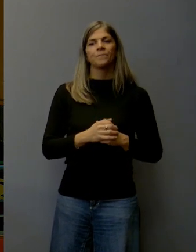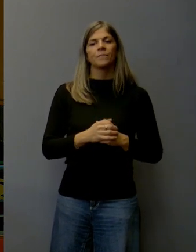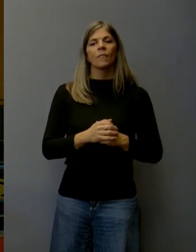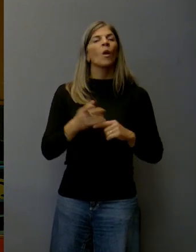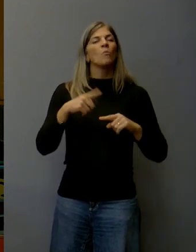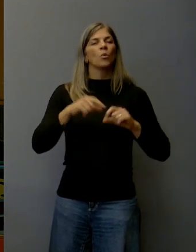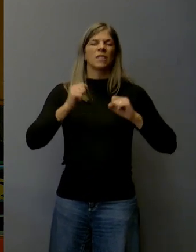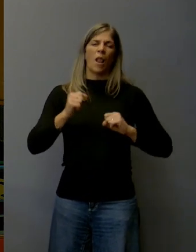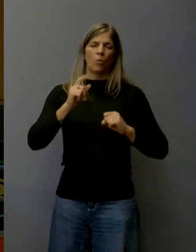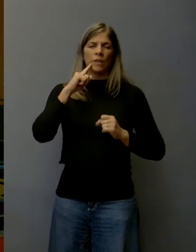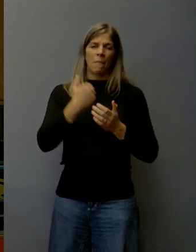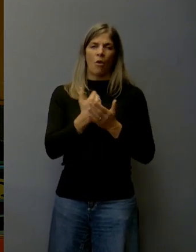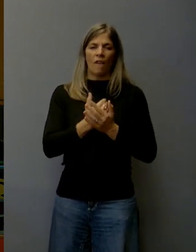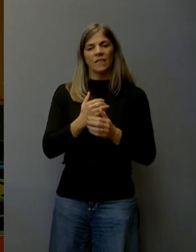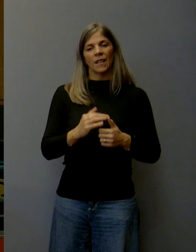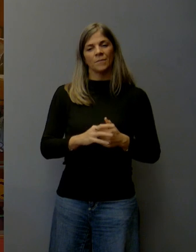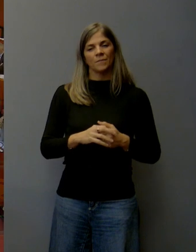consiglieri Gandolfo